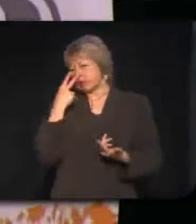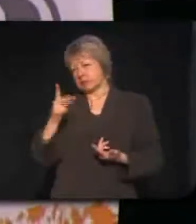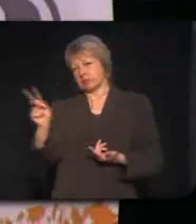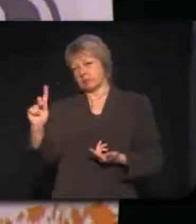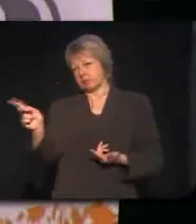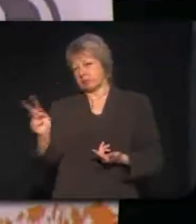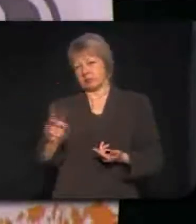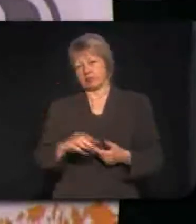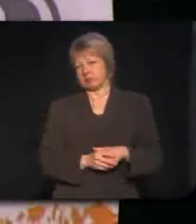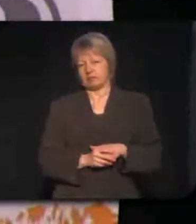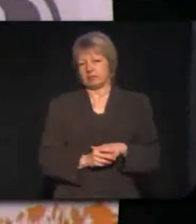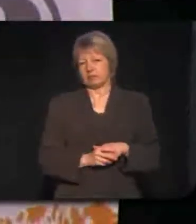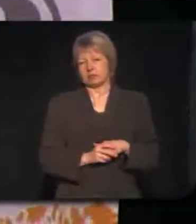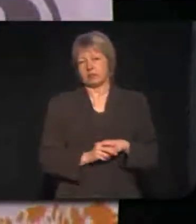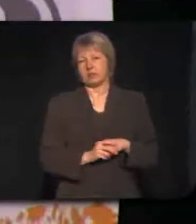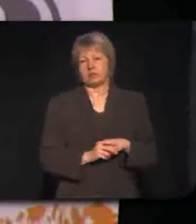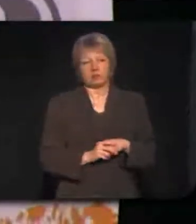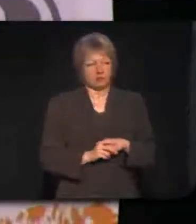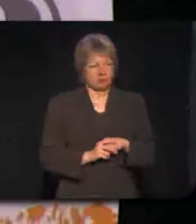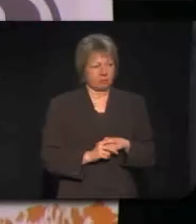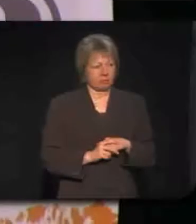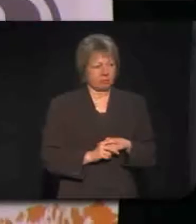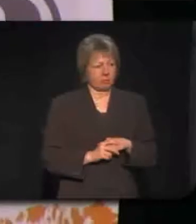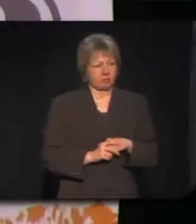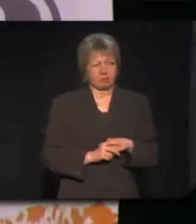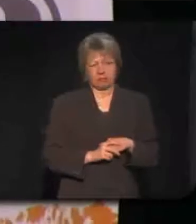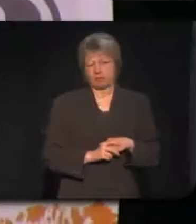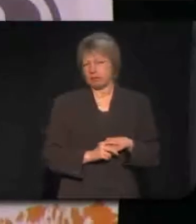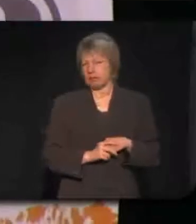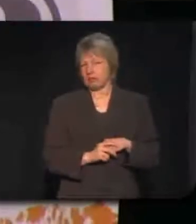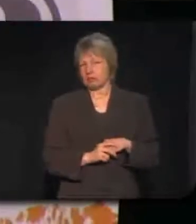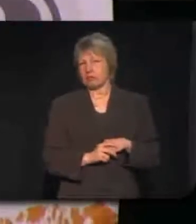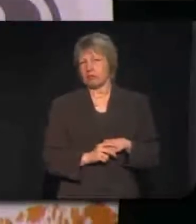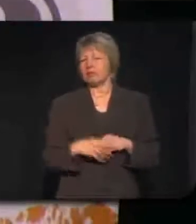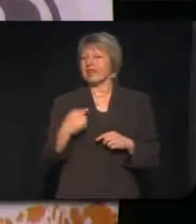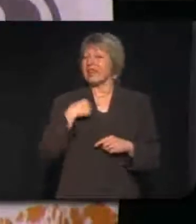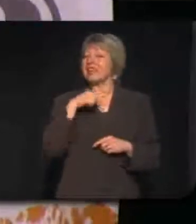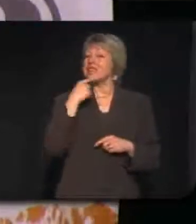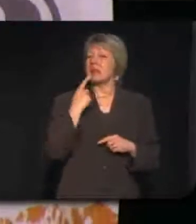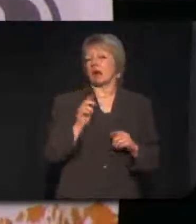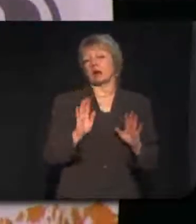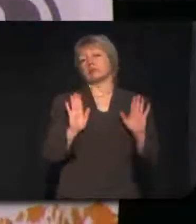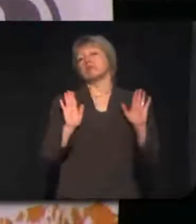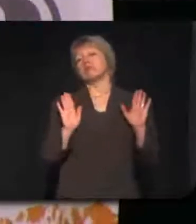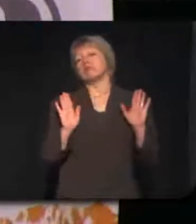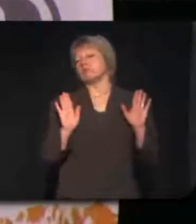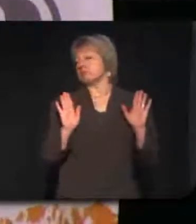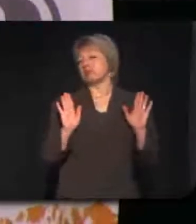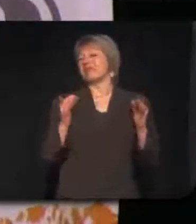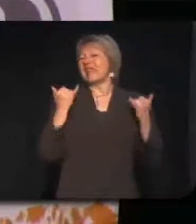ist nicht mehr alt seid ihr geworden ich bleibe bei sie